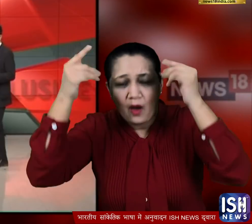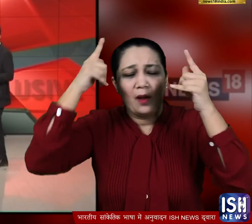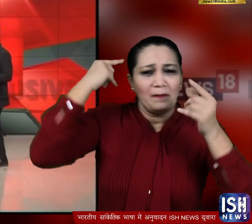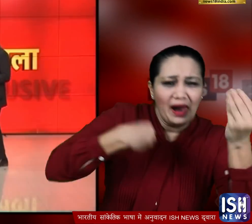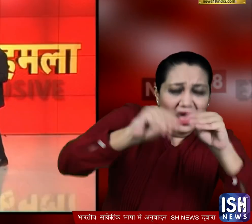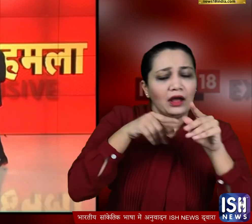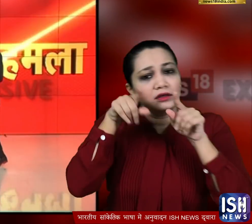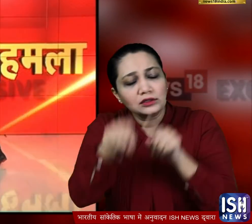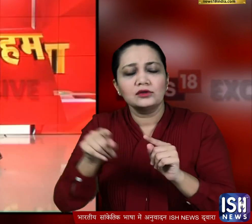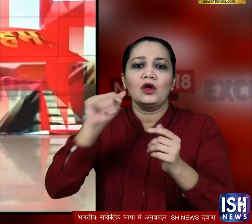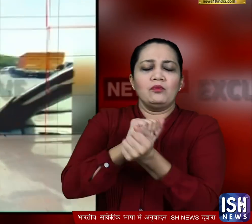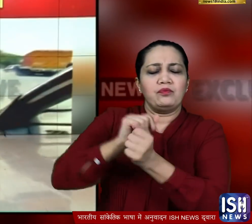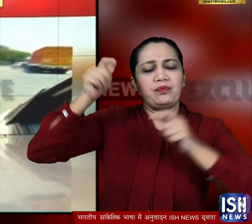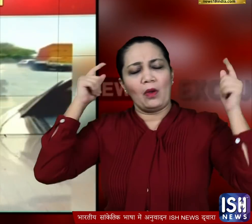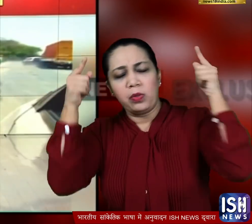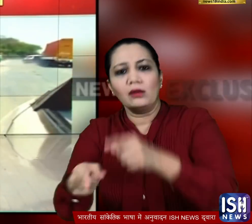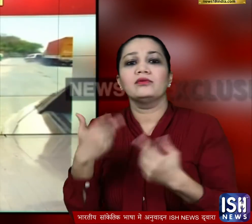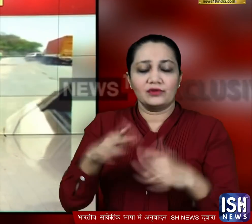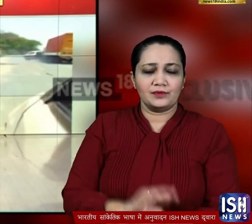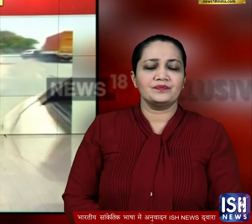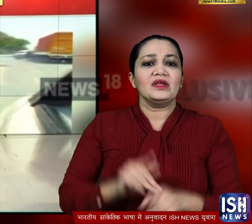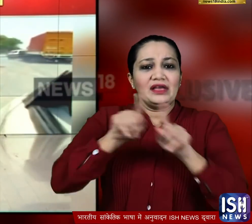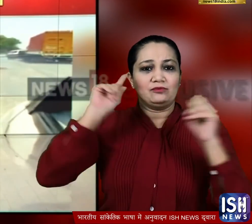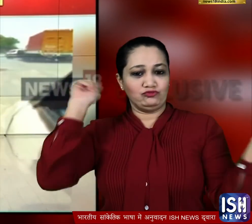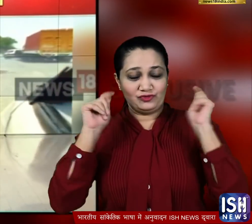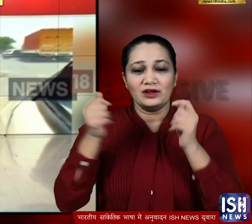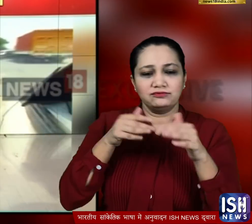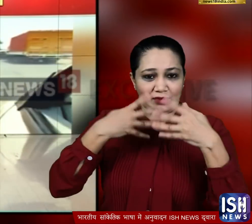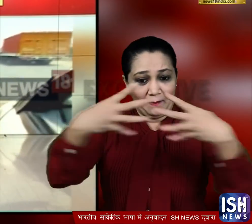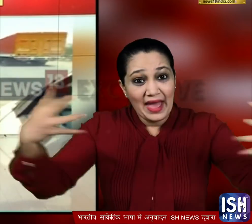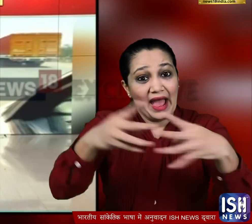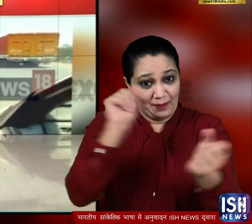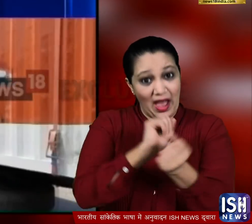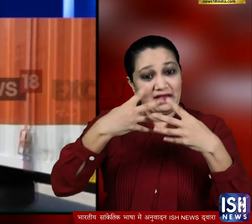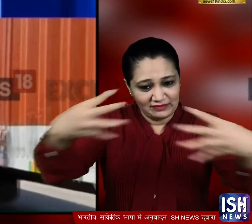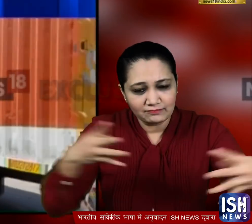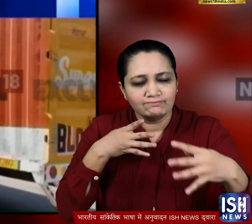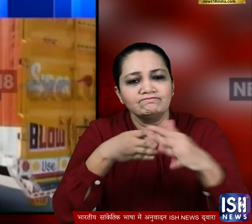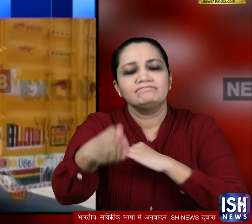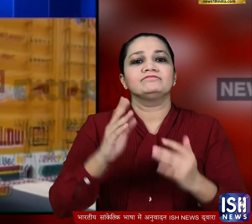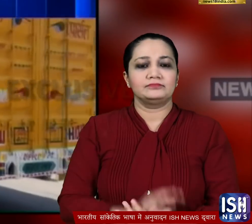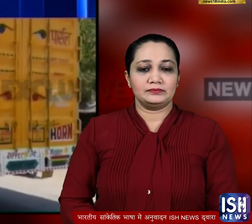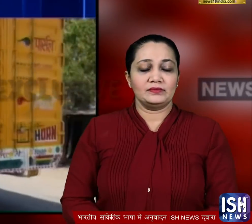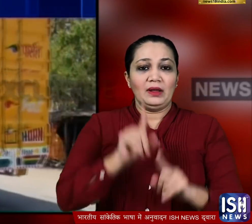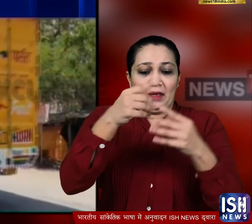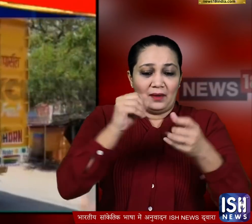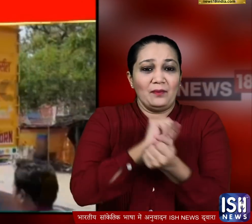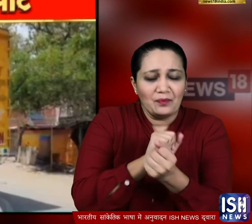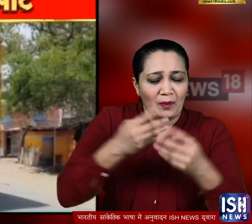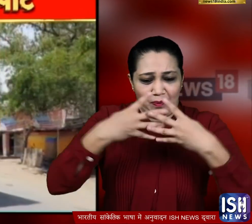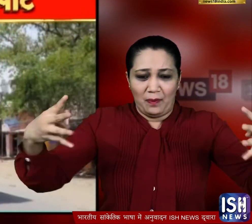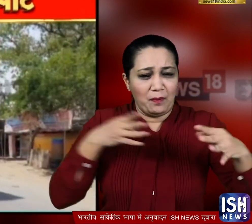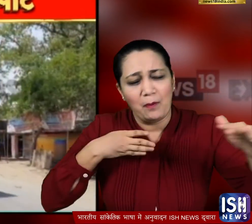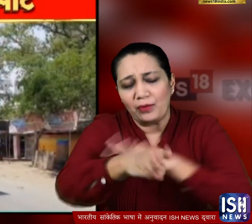होने की कोशिश की। ये गो तस्कर एक ट्रक में सवार थे, जिन्हें रोकने के लिए पुलिस ने बैरिकेड भी लगाया, लेकिन पुलिस की बैरिकेडिंग